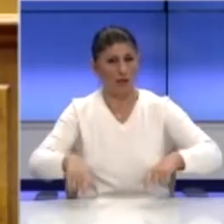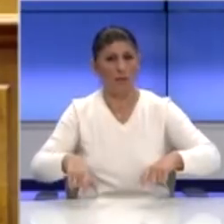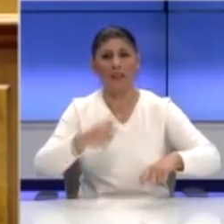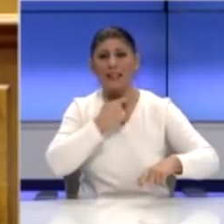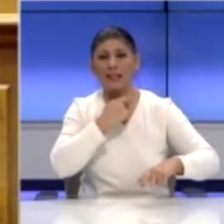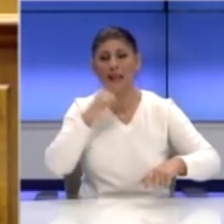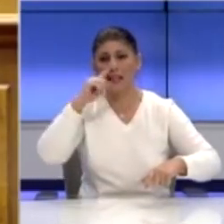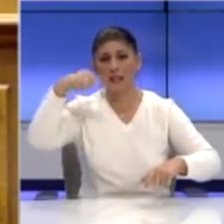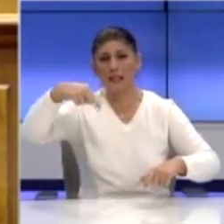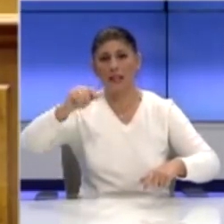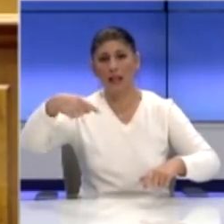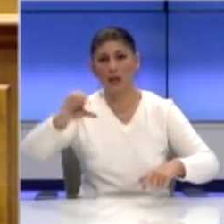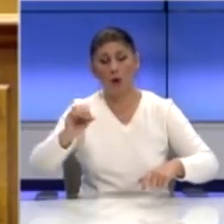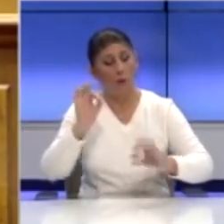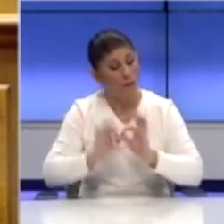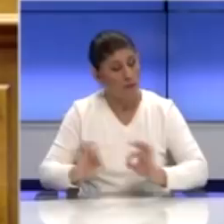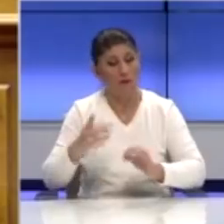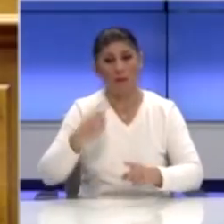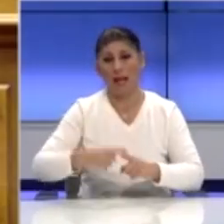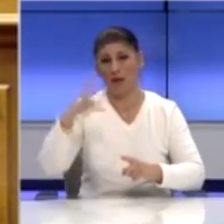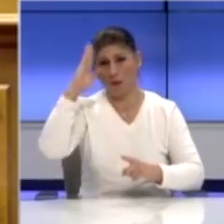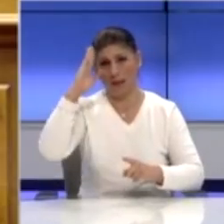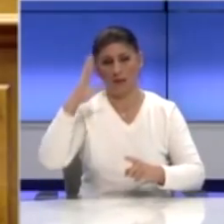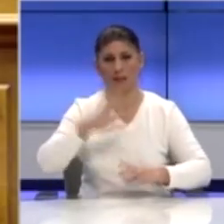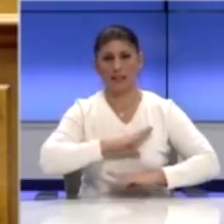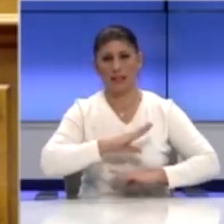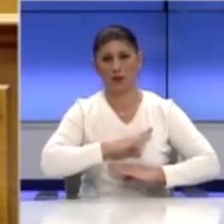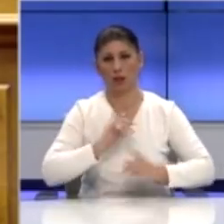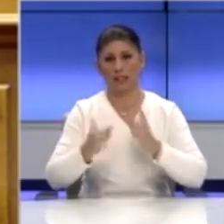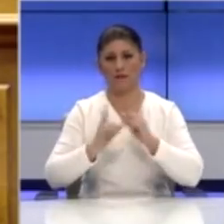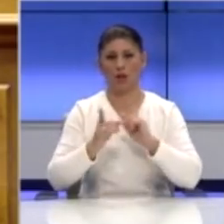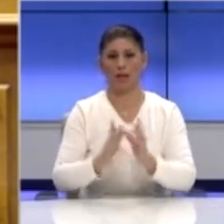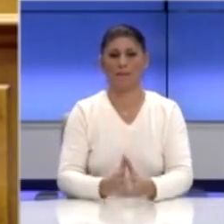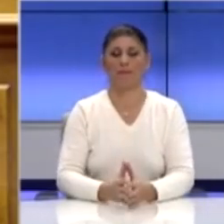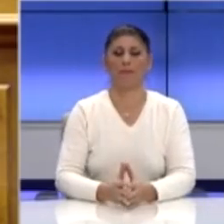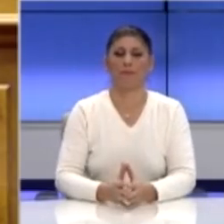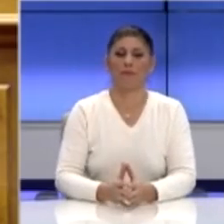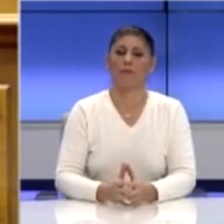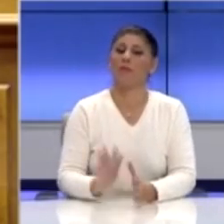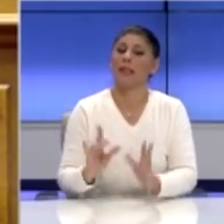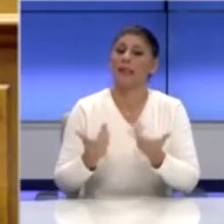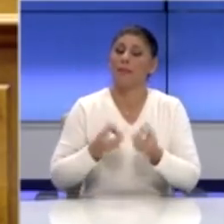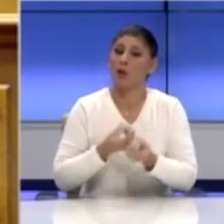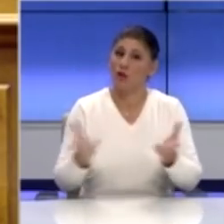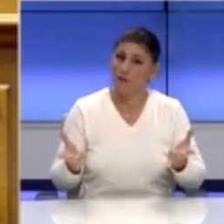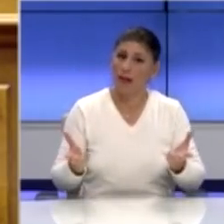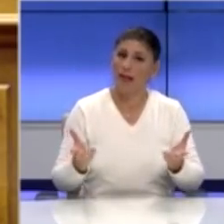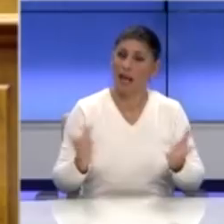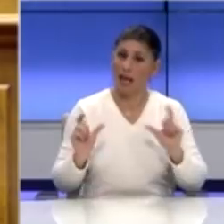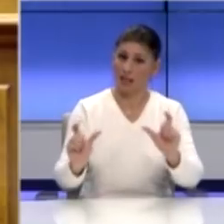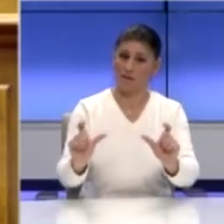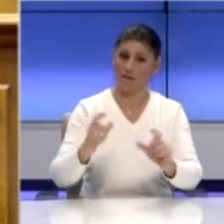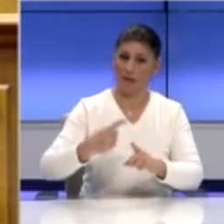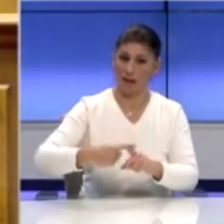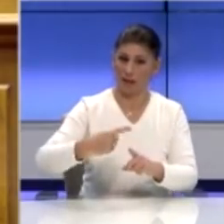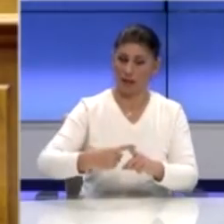του ΝΑΤΟ όπως προβλέπει η Ελληνοαμερικάνικη Στρατιωτική Συμφωνία. Τι ακριβώς προσφέρει στην ασφάλεια του λαού μας